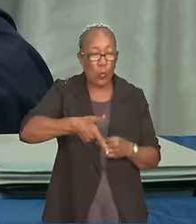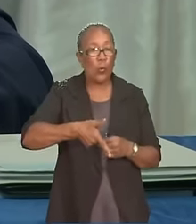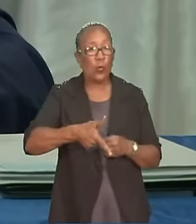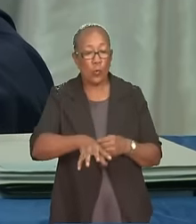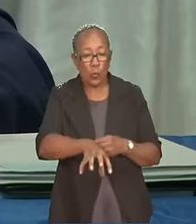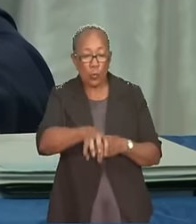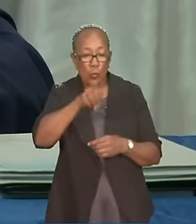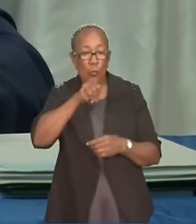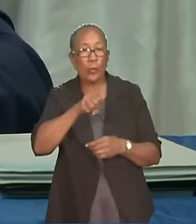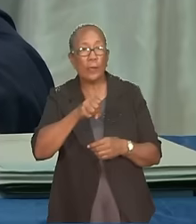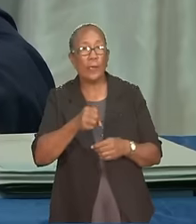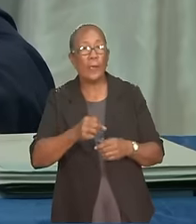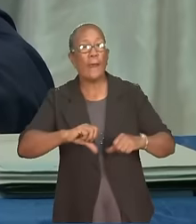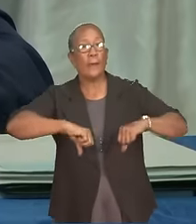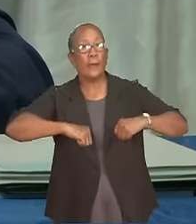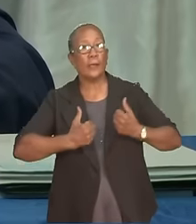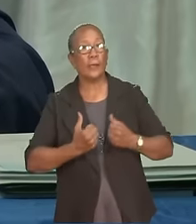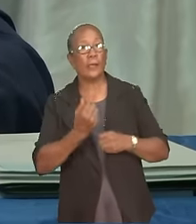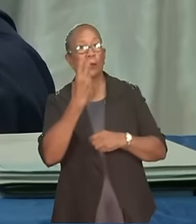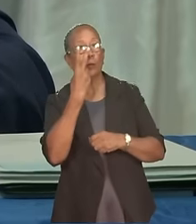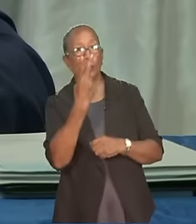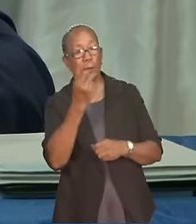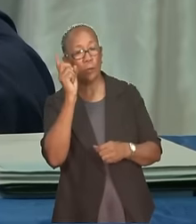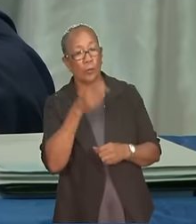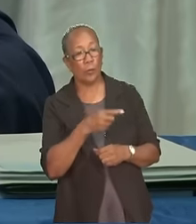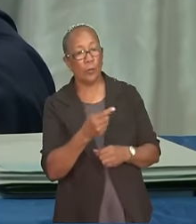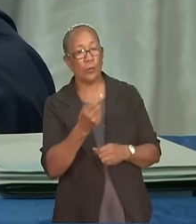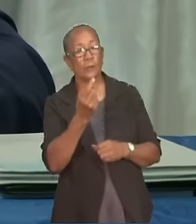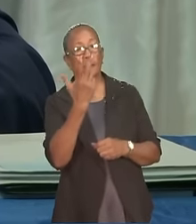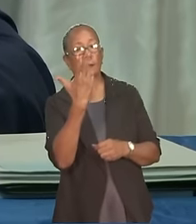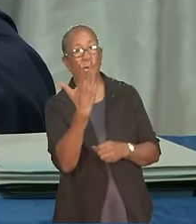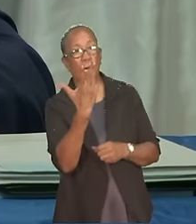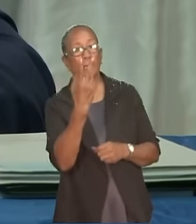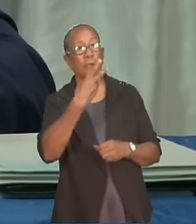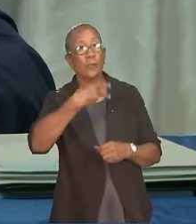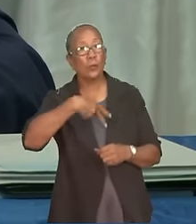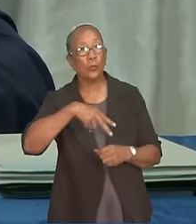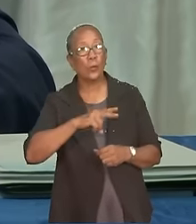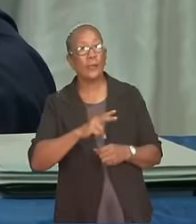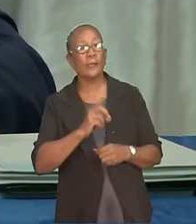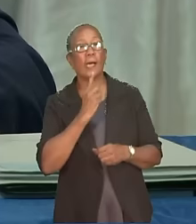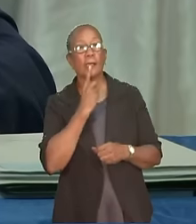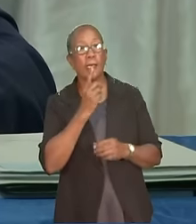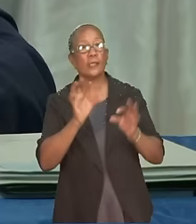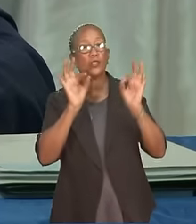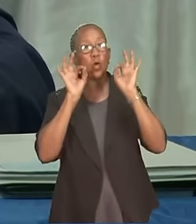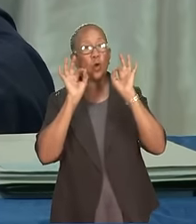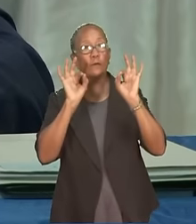begin 2028. Dat is allemaal officieel medegedeeld aan mij.